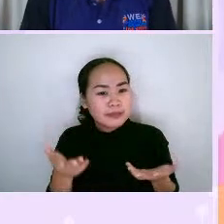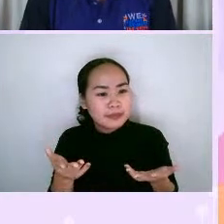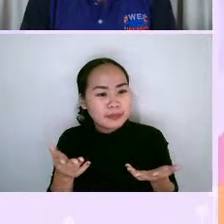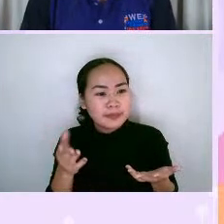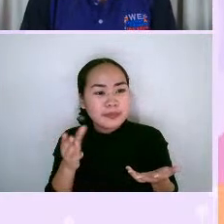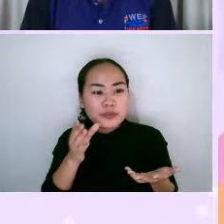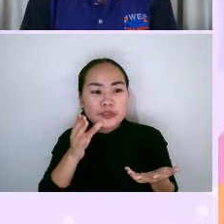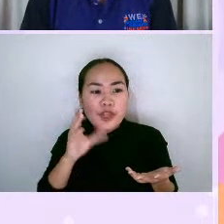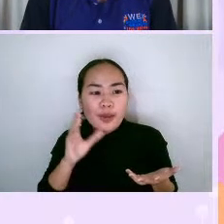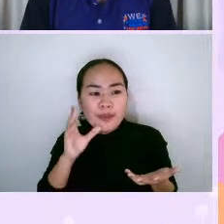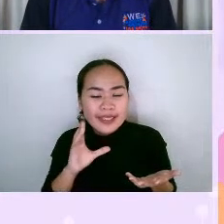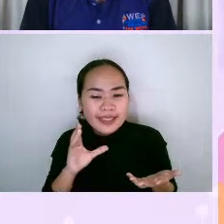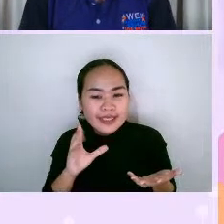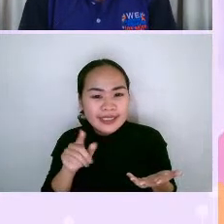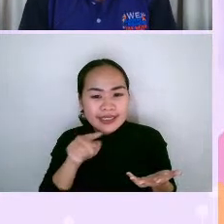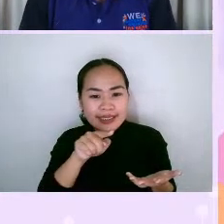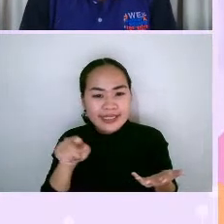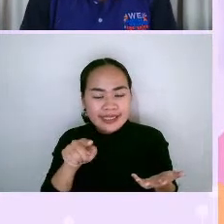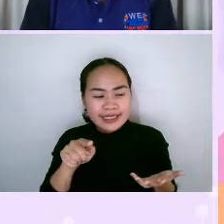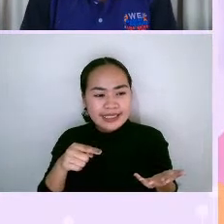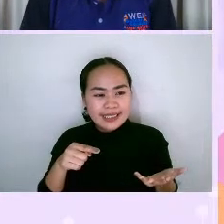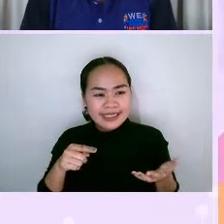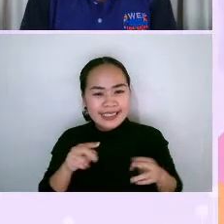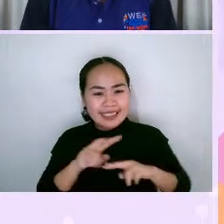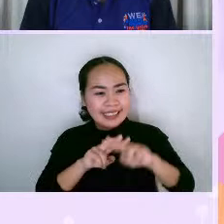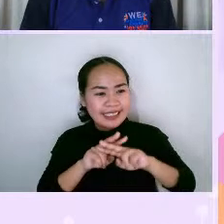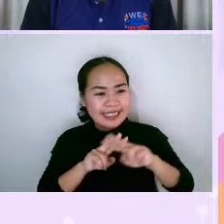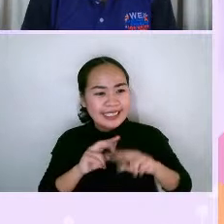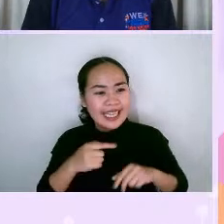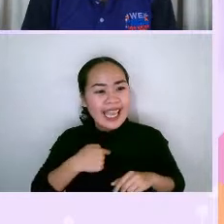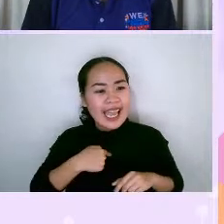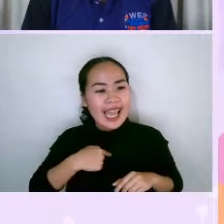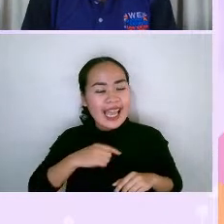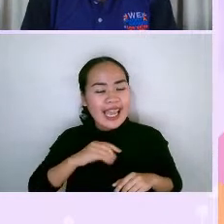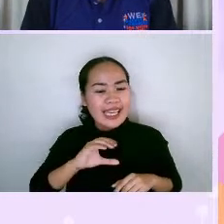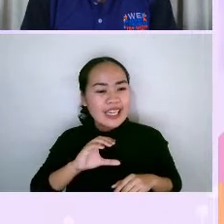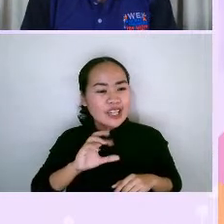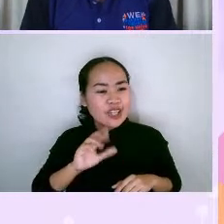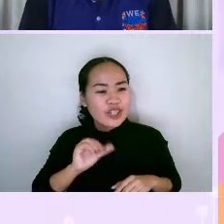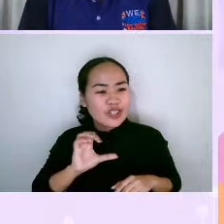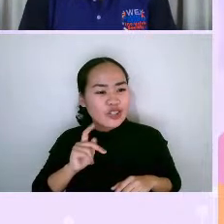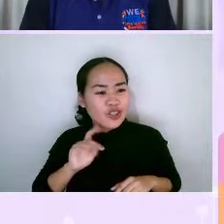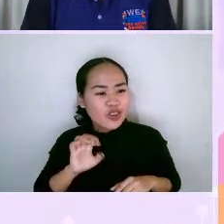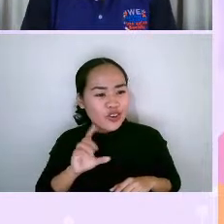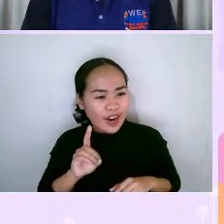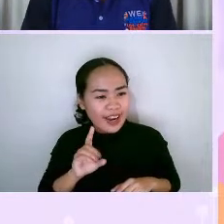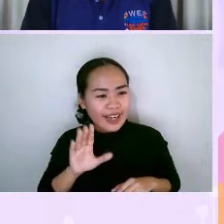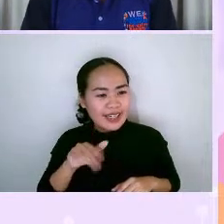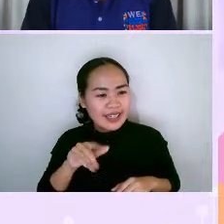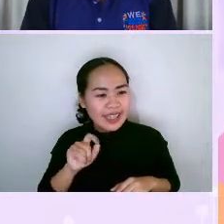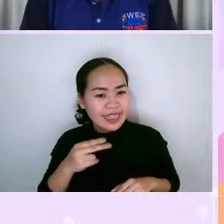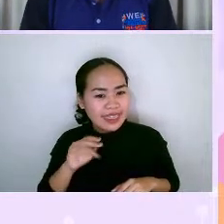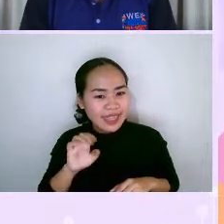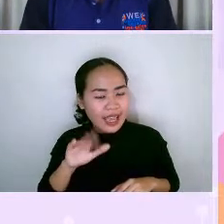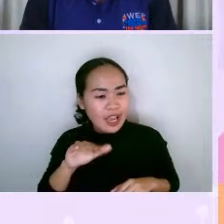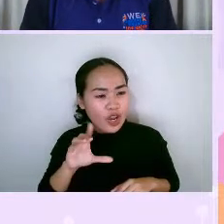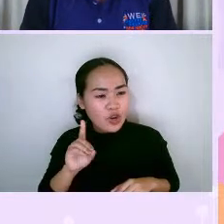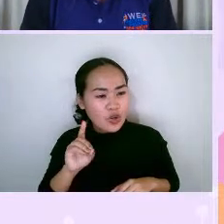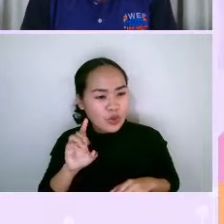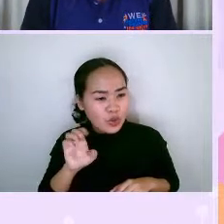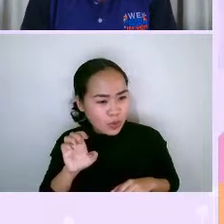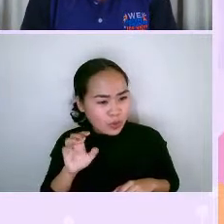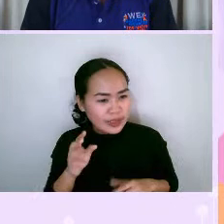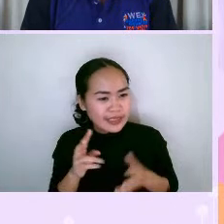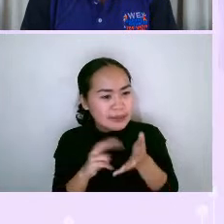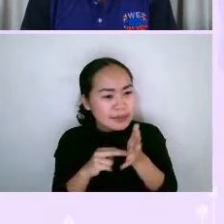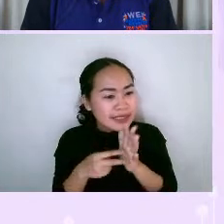section. I crack the code. At ang unang makakapagbigay ng sagot sa ilalim ng marker na ito, ang mananalo. Kunwari po dun